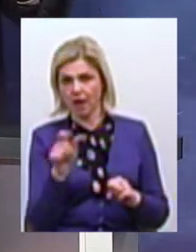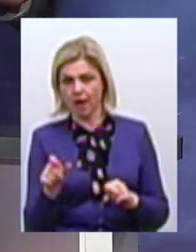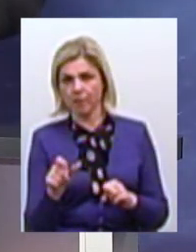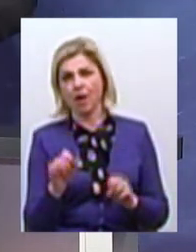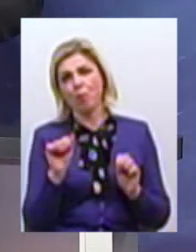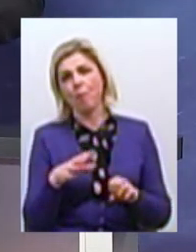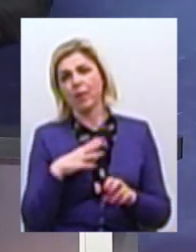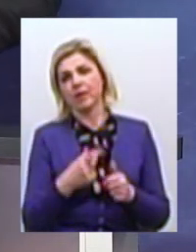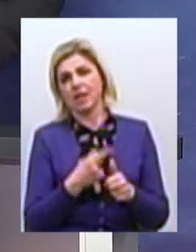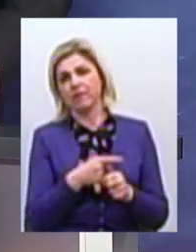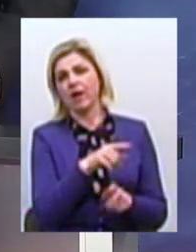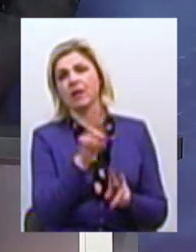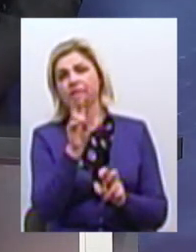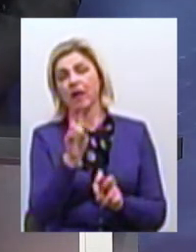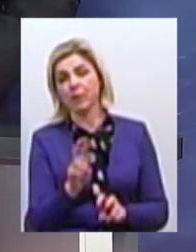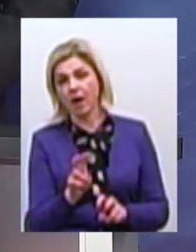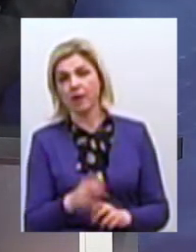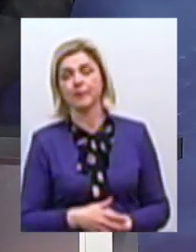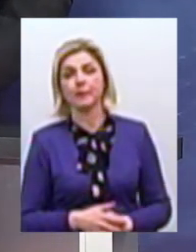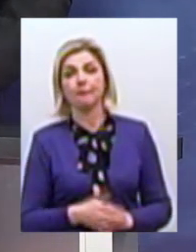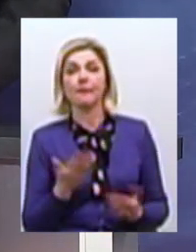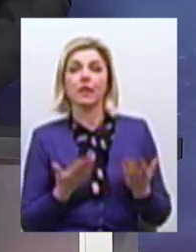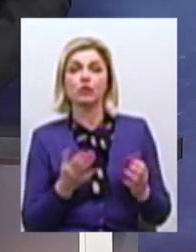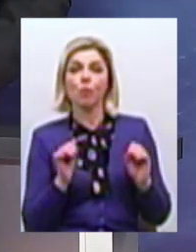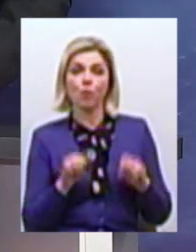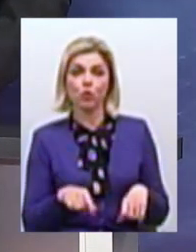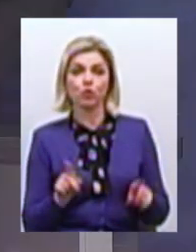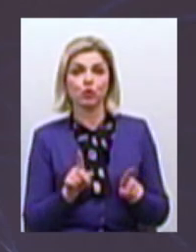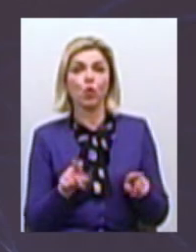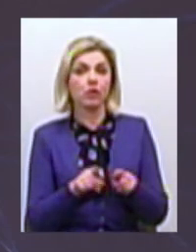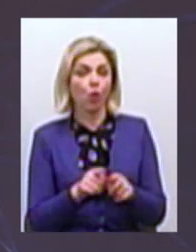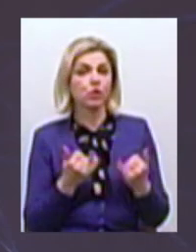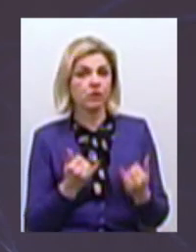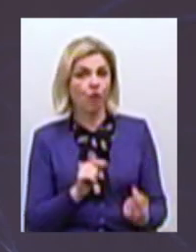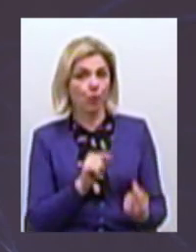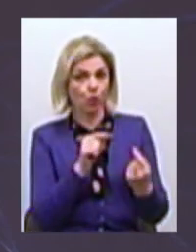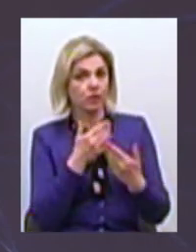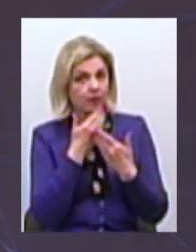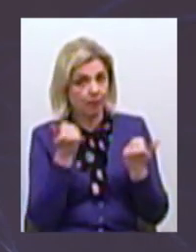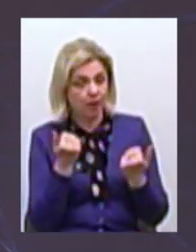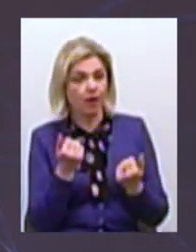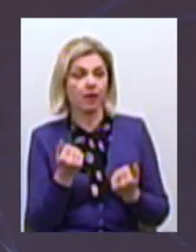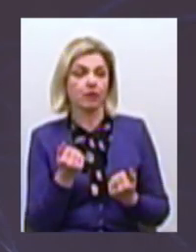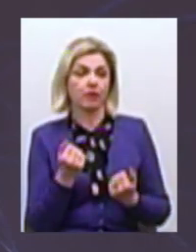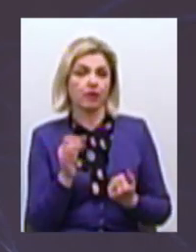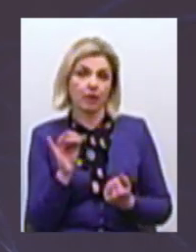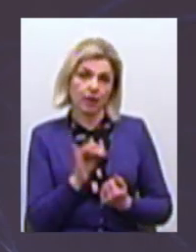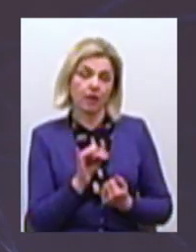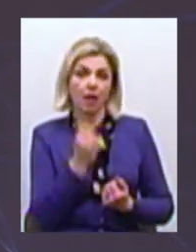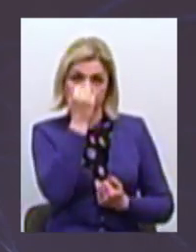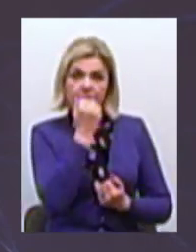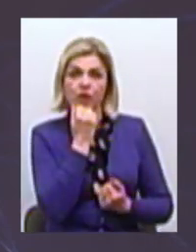лапках, так називалося періодично. Чи можете ви сказати, що сьогодні такого протистояння немає і завдяки